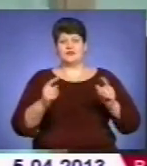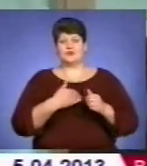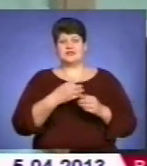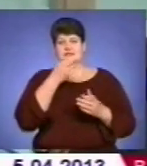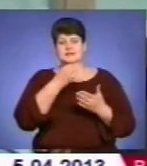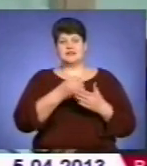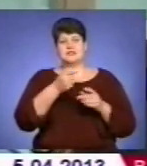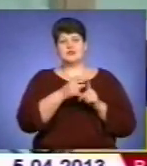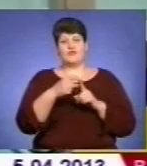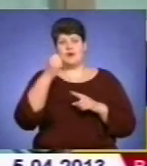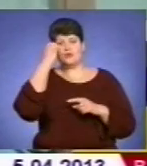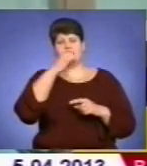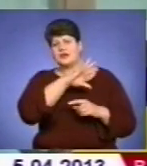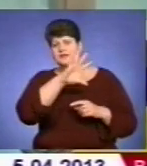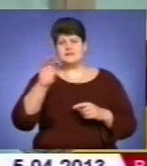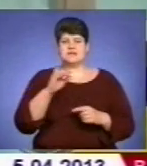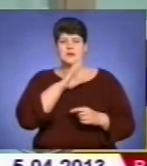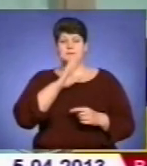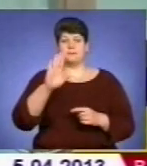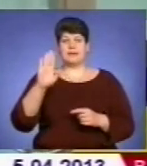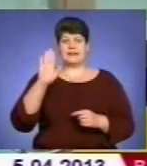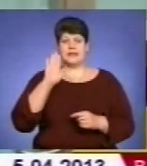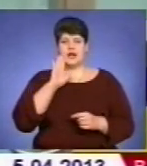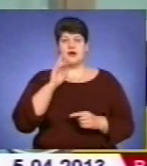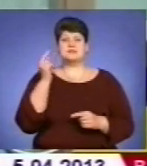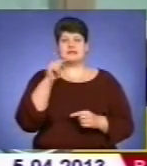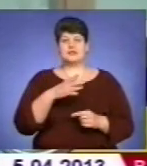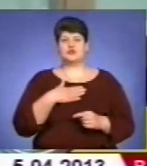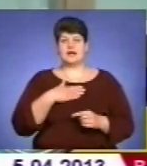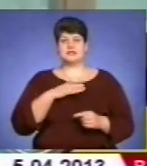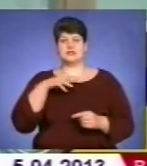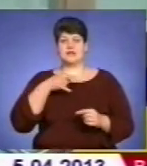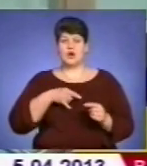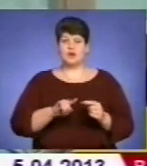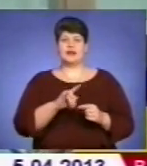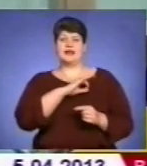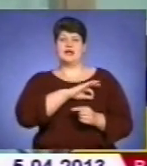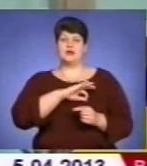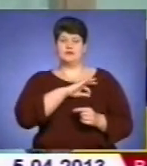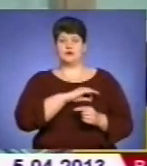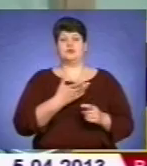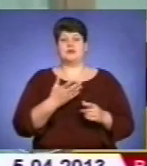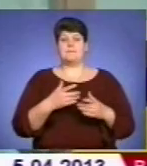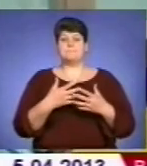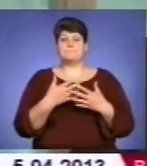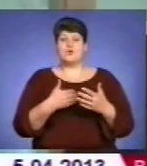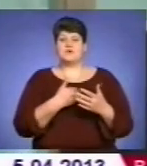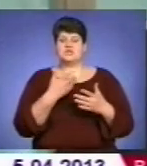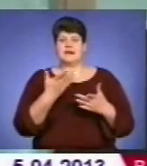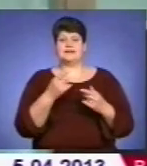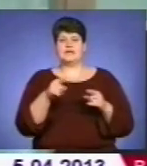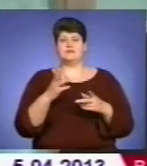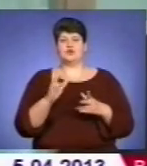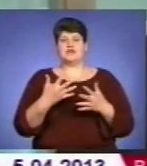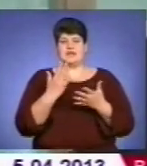подяки всім матерям за те, що нас народили, виховали. Побажати міцного здоров'я тим жінкам, які сьогодні